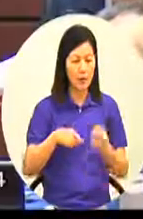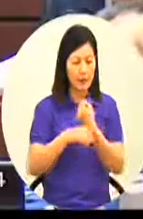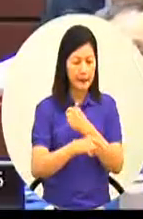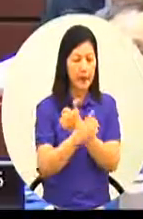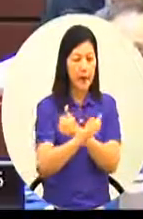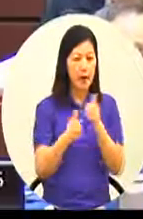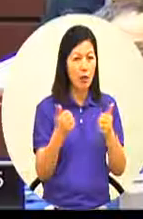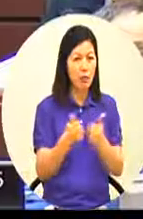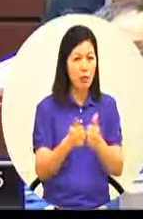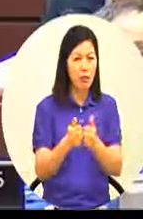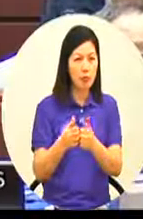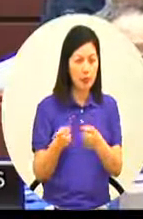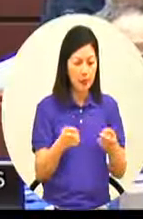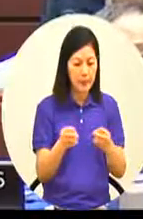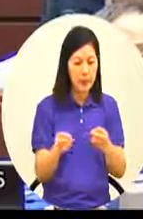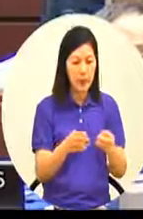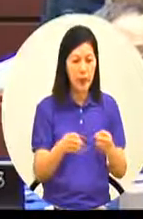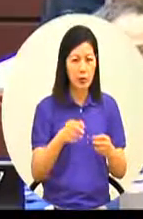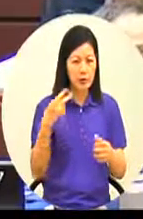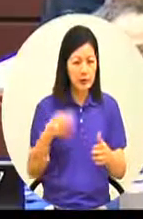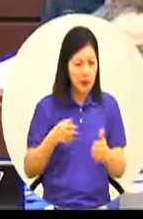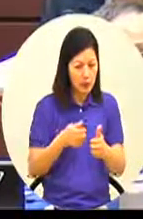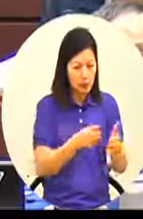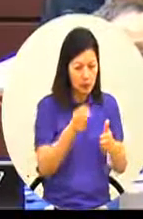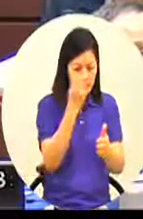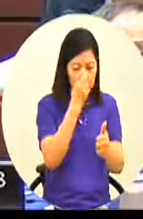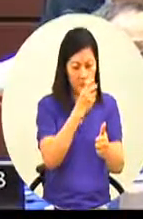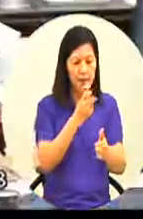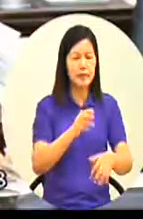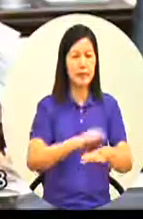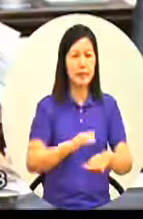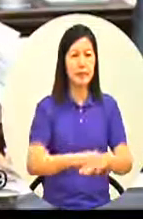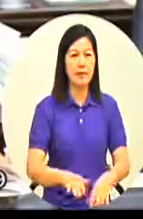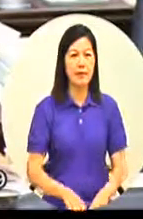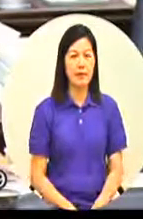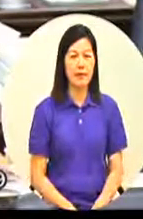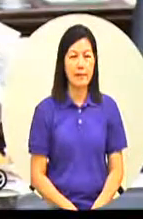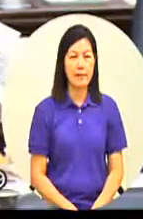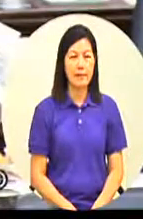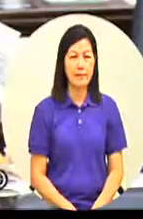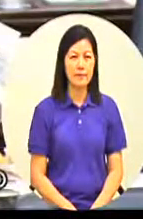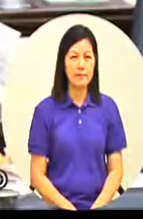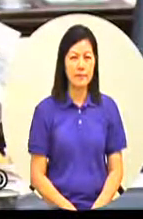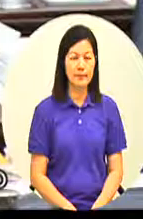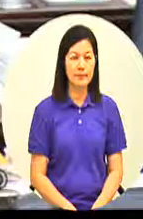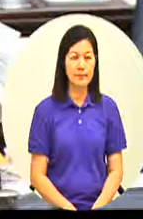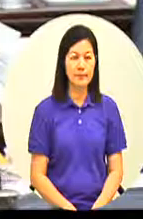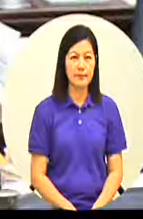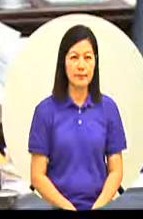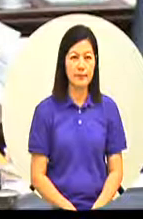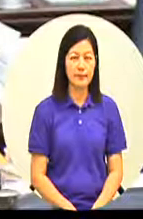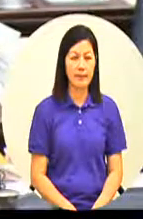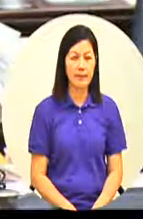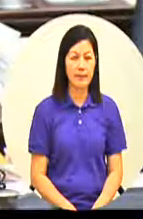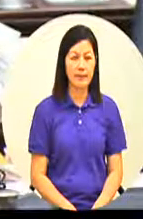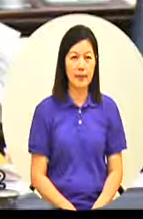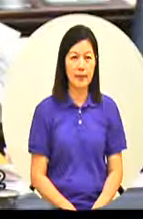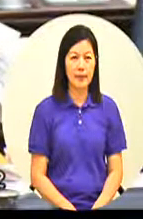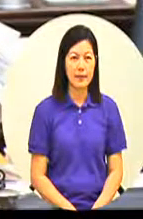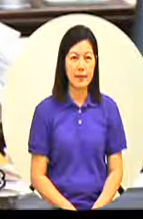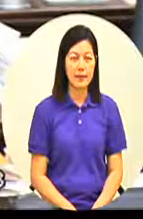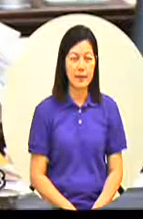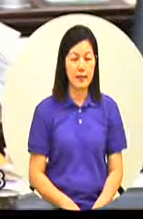协调跟追踪 的功能、哎， 好，谢谢，好，谢谢主委， 啊，谢谢。 那所以同时探讨到这边，我们其实看